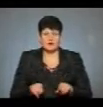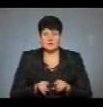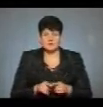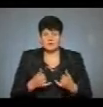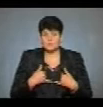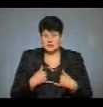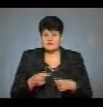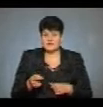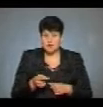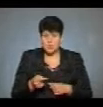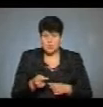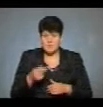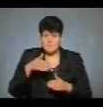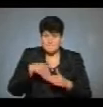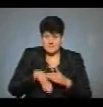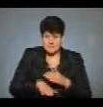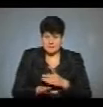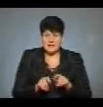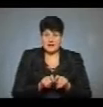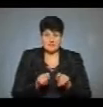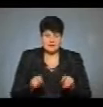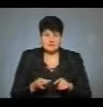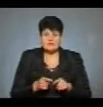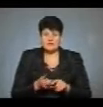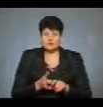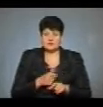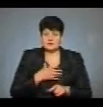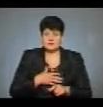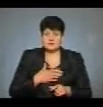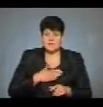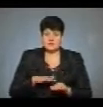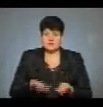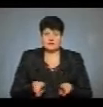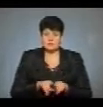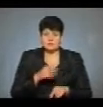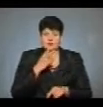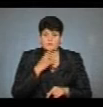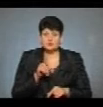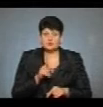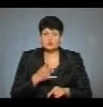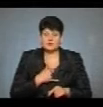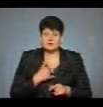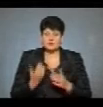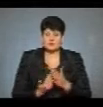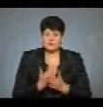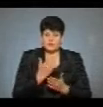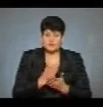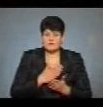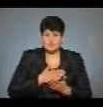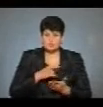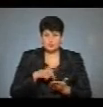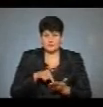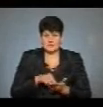в Тернополі і підземелля відкрили, то дуже важливо, щоб наші дітки також подивилися, що в нас нового відбувається в нашому